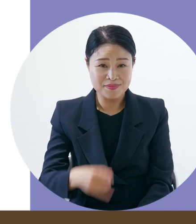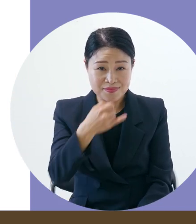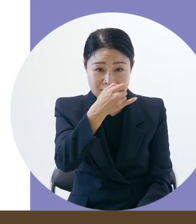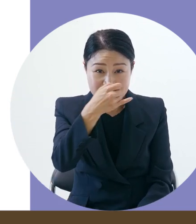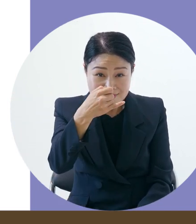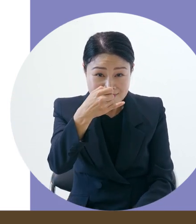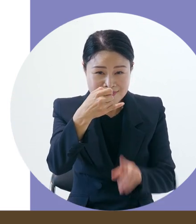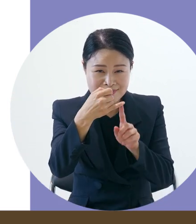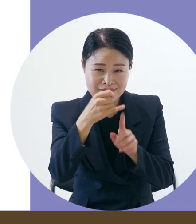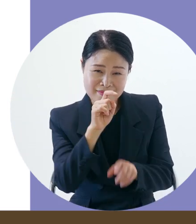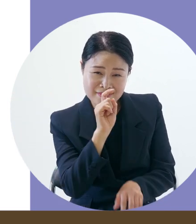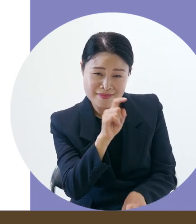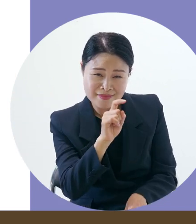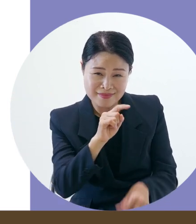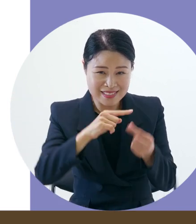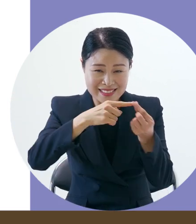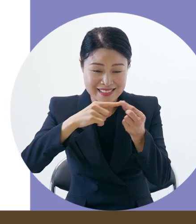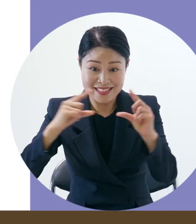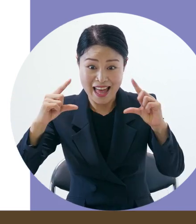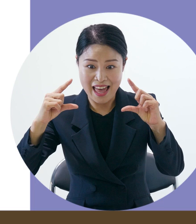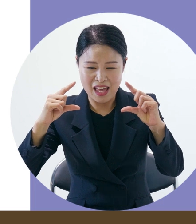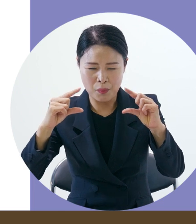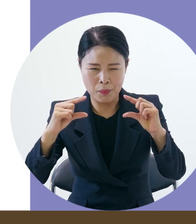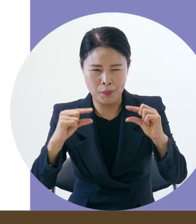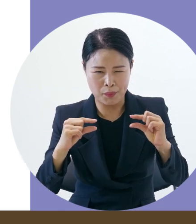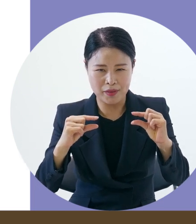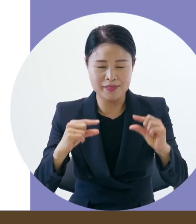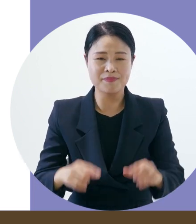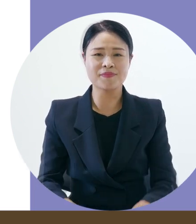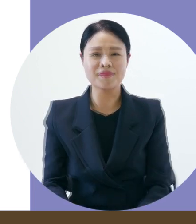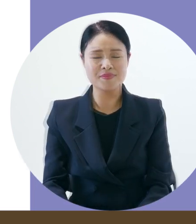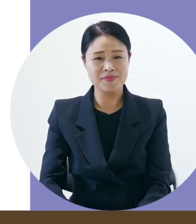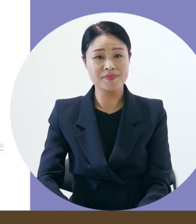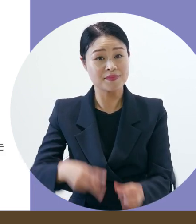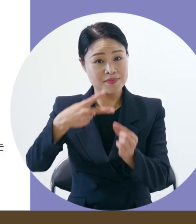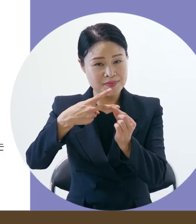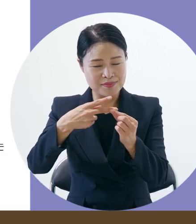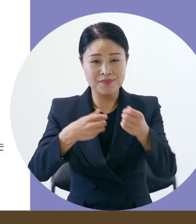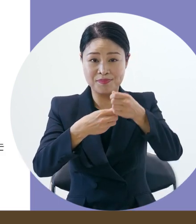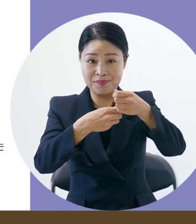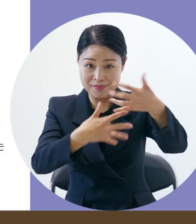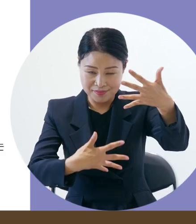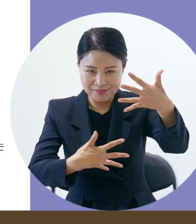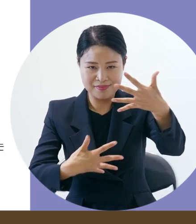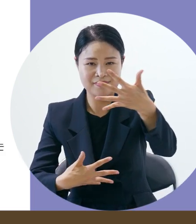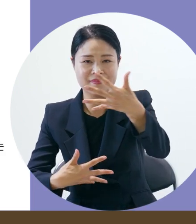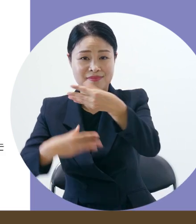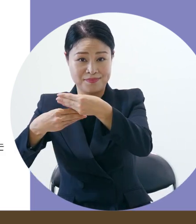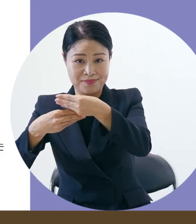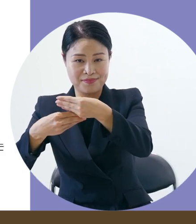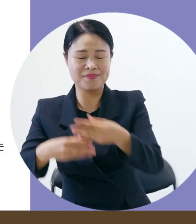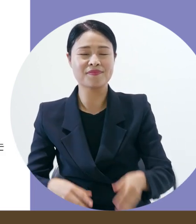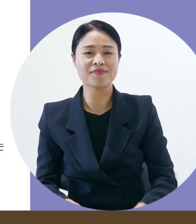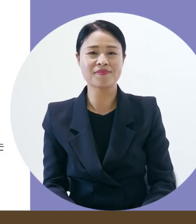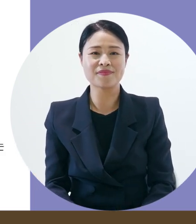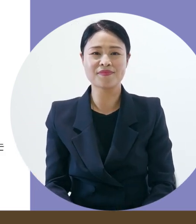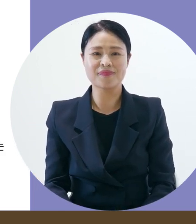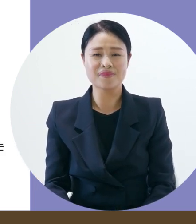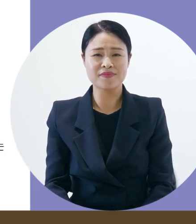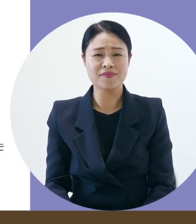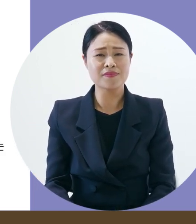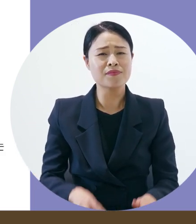빼기 버튼을 누르면 글자가 작아져요. 두 번째, 펼치기,